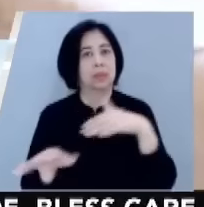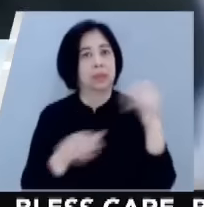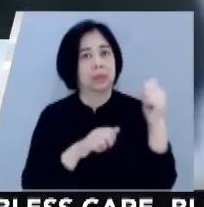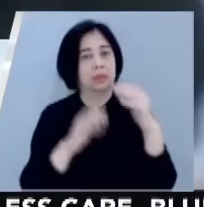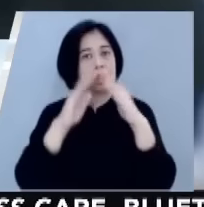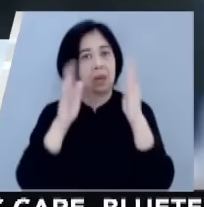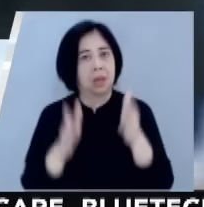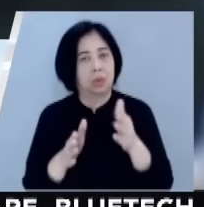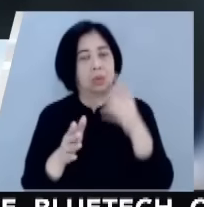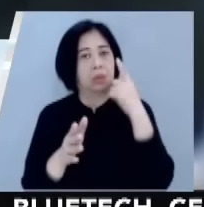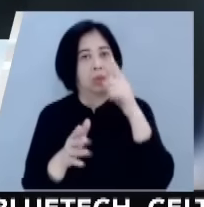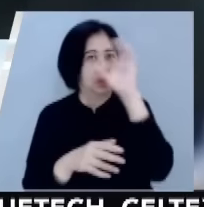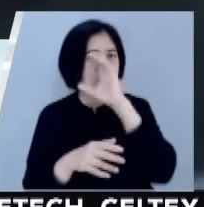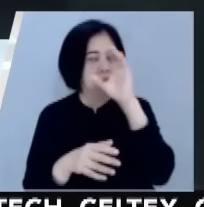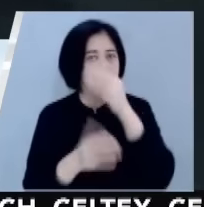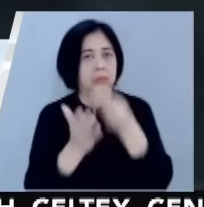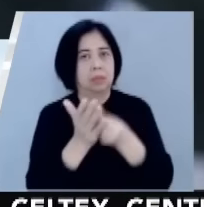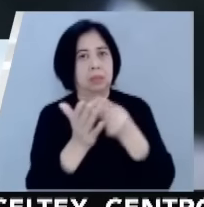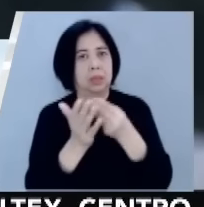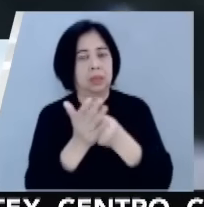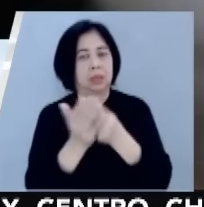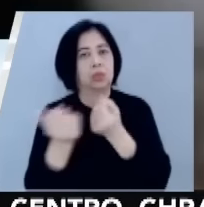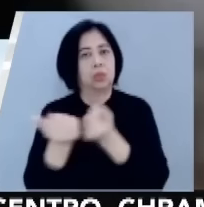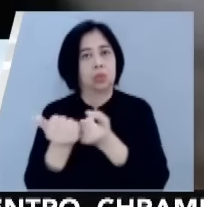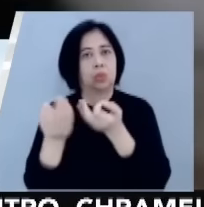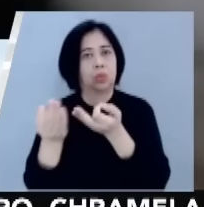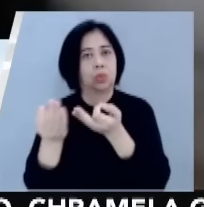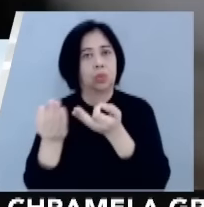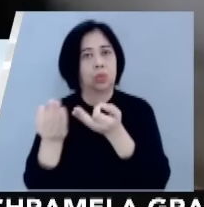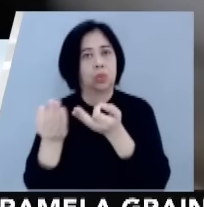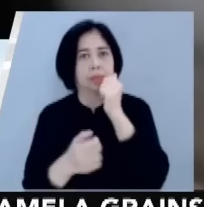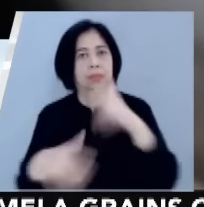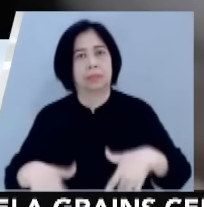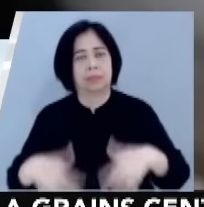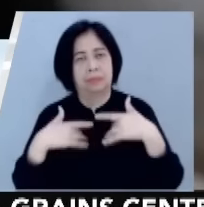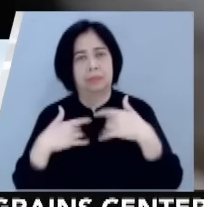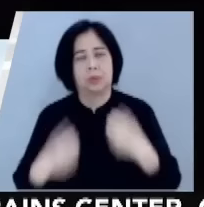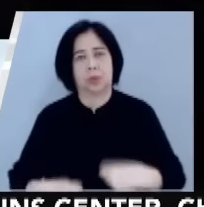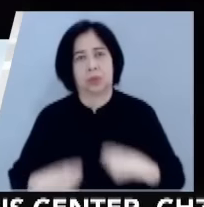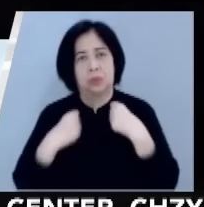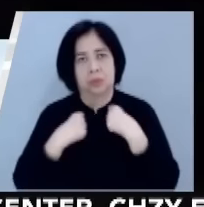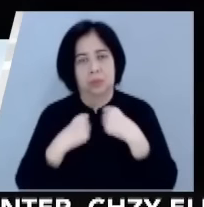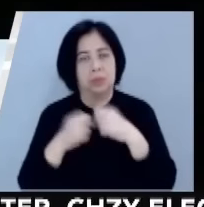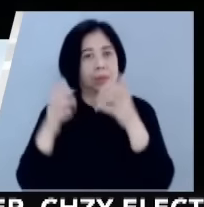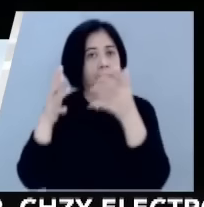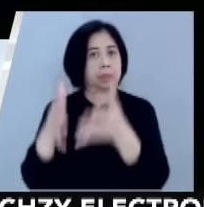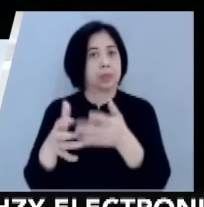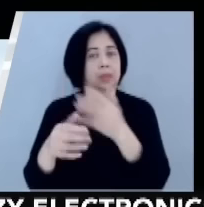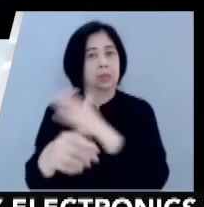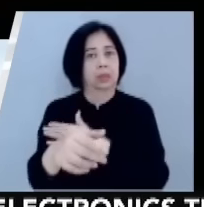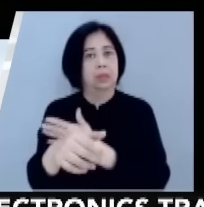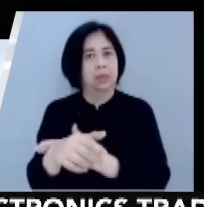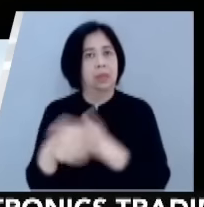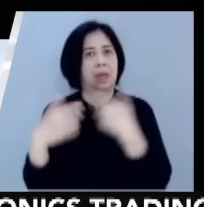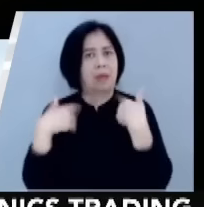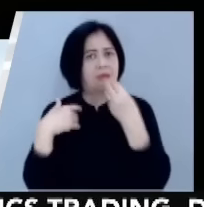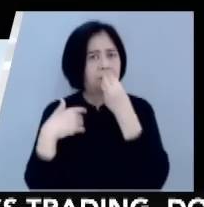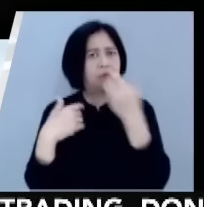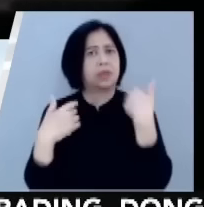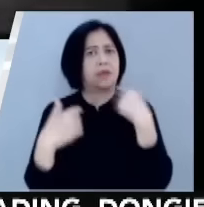para maghanap ng pera pantusto sa kanilang pang-araw-araw na pangangailangan. Iniwan daw niya ang mga anak na may pagkain at tubig